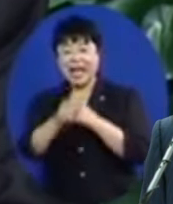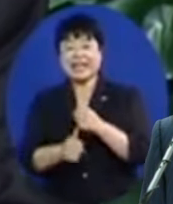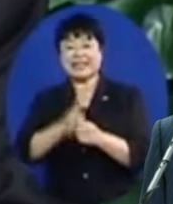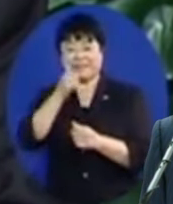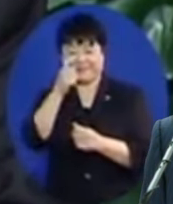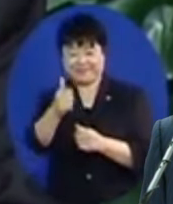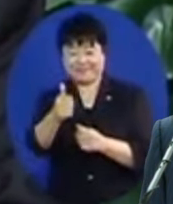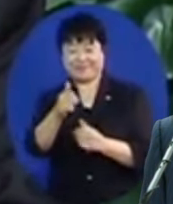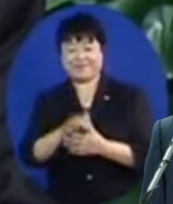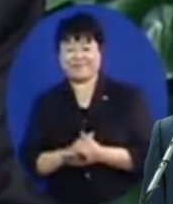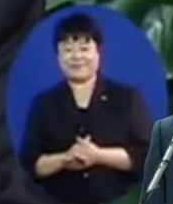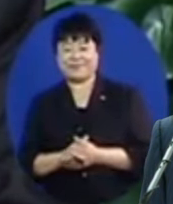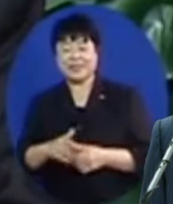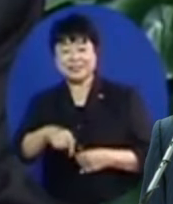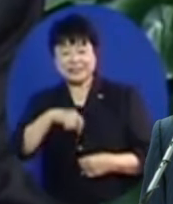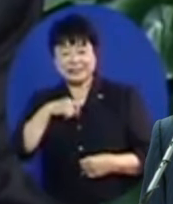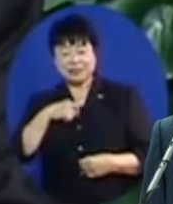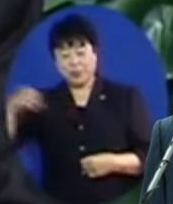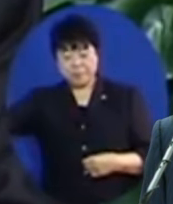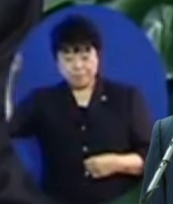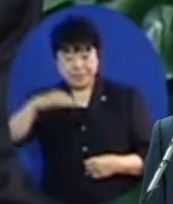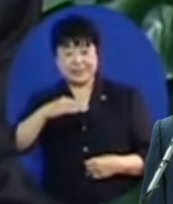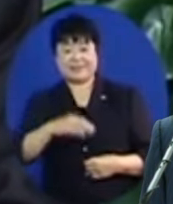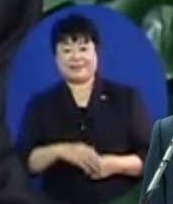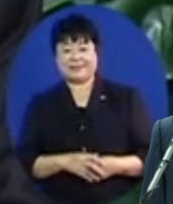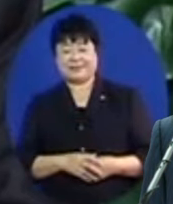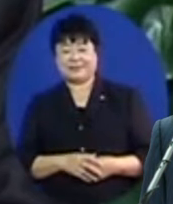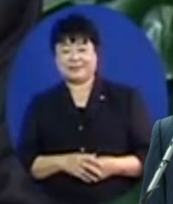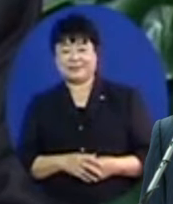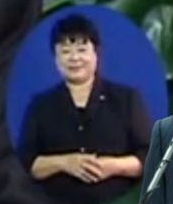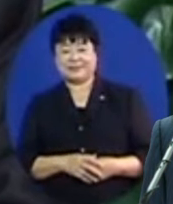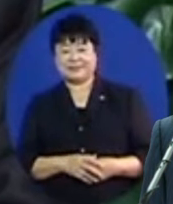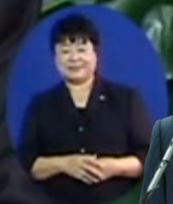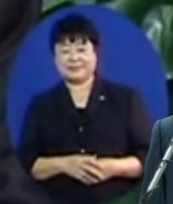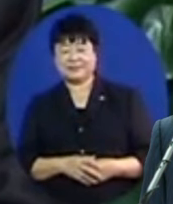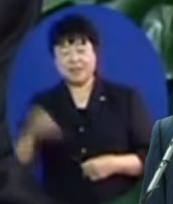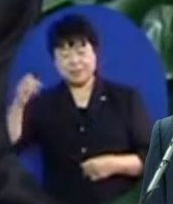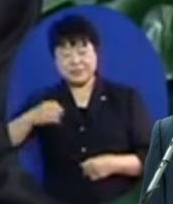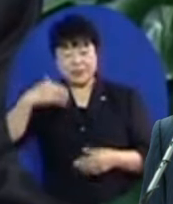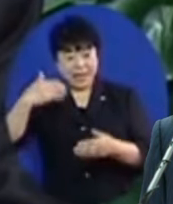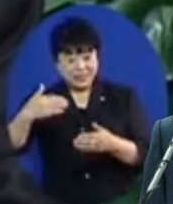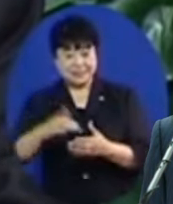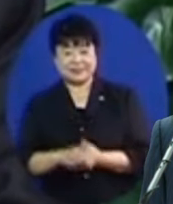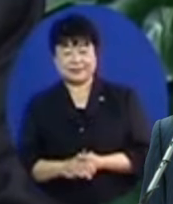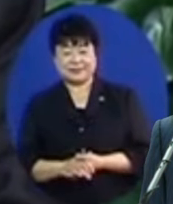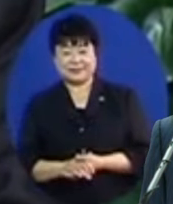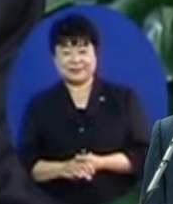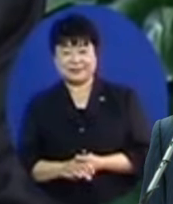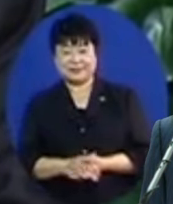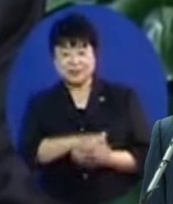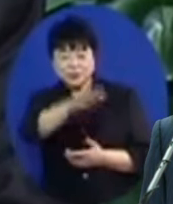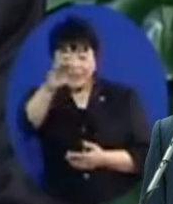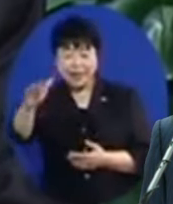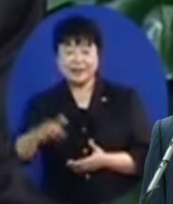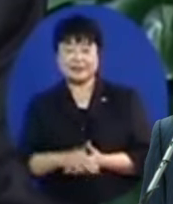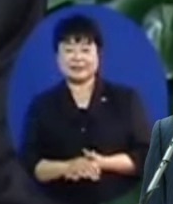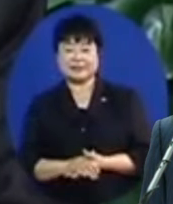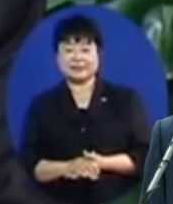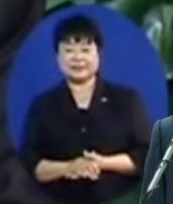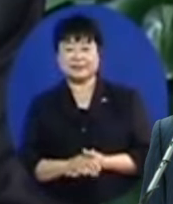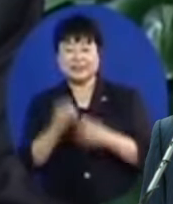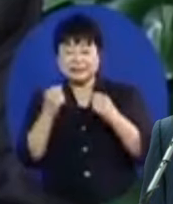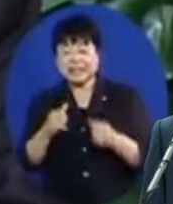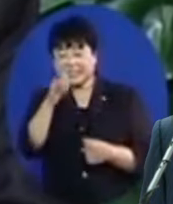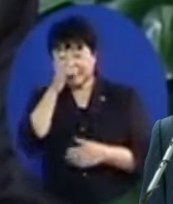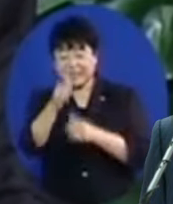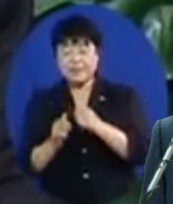하나님의 의로운 빛이 아직 적극적으로 비치지 않으니까 우리가 지상에서